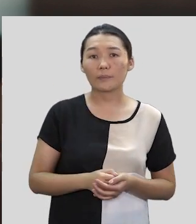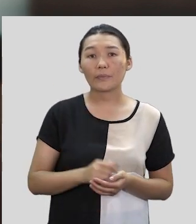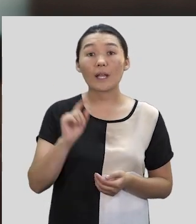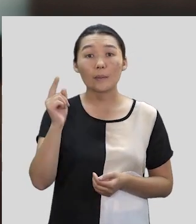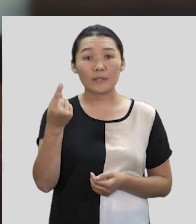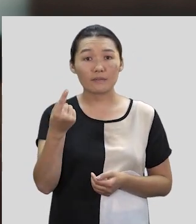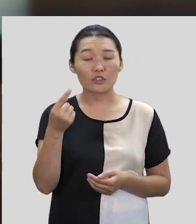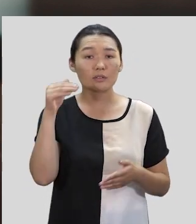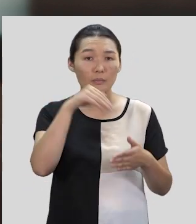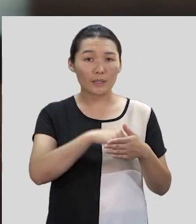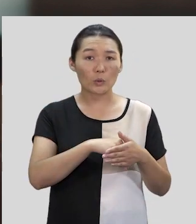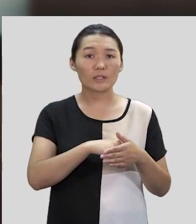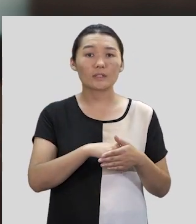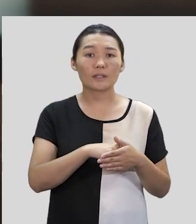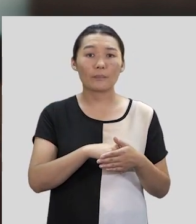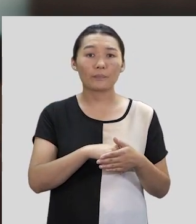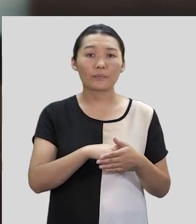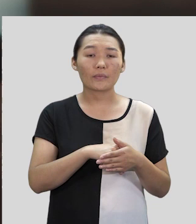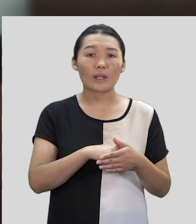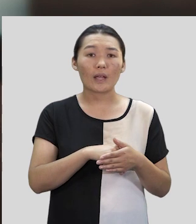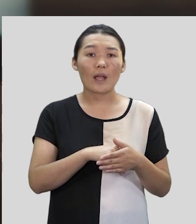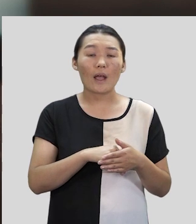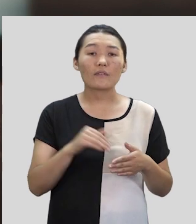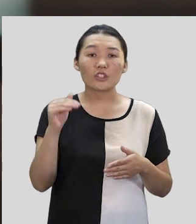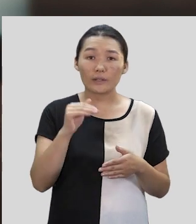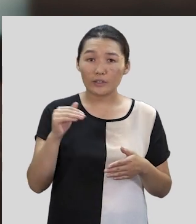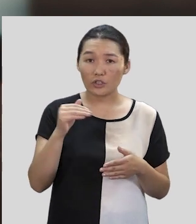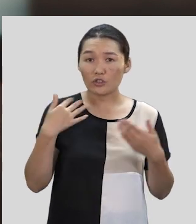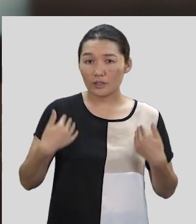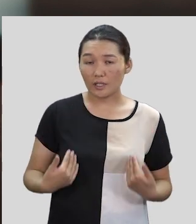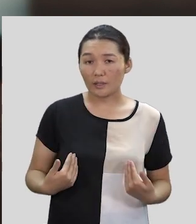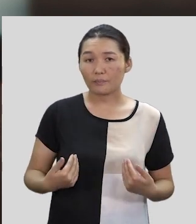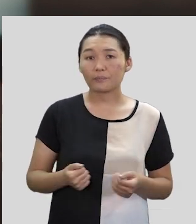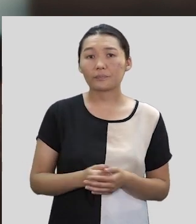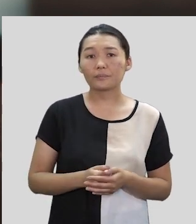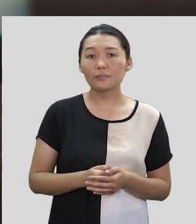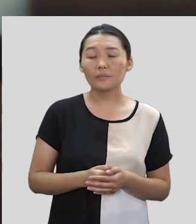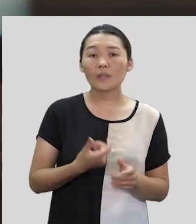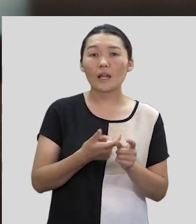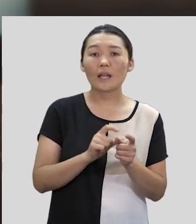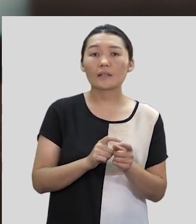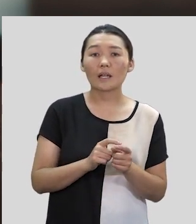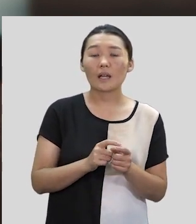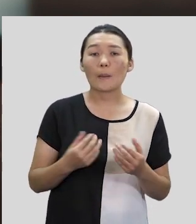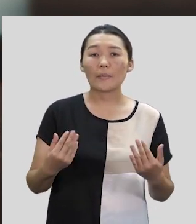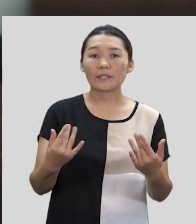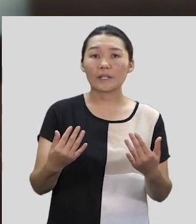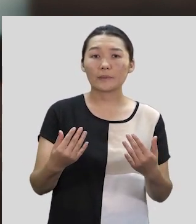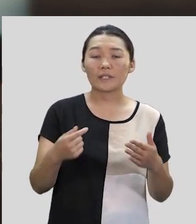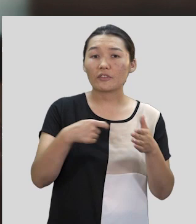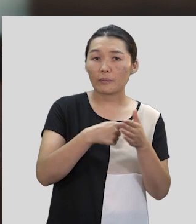первичным относятся физиологические потребности это потребности в пище дыхание